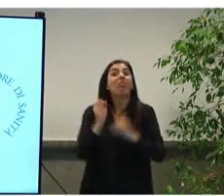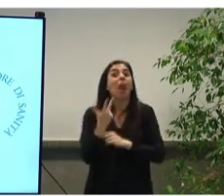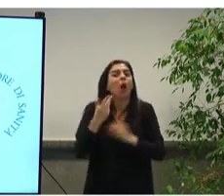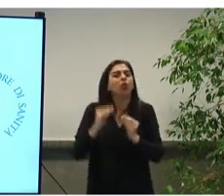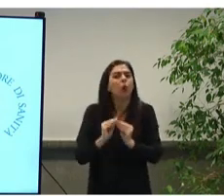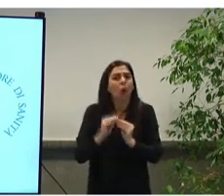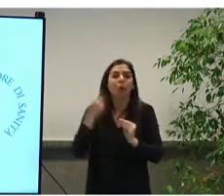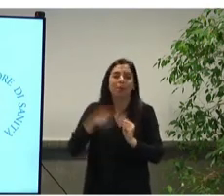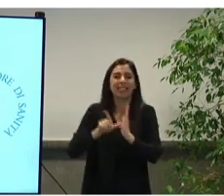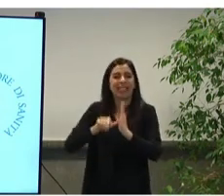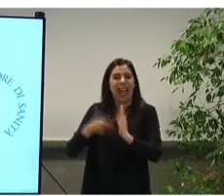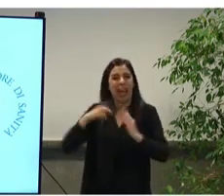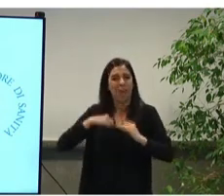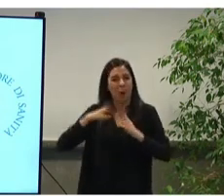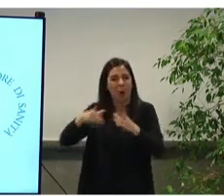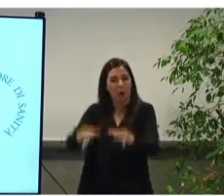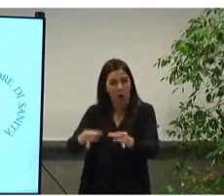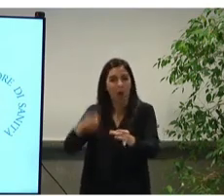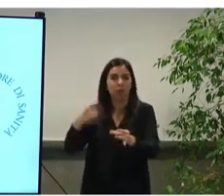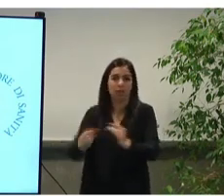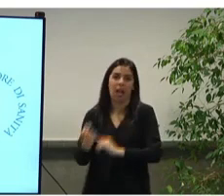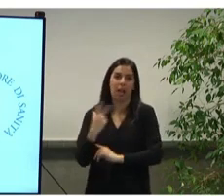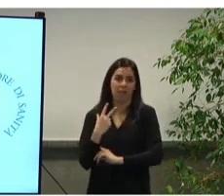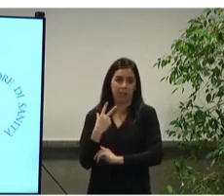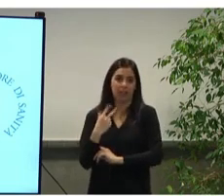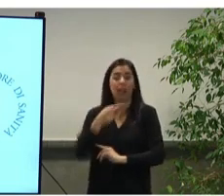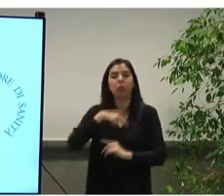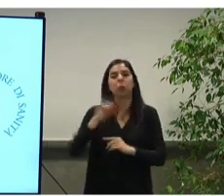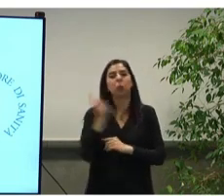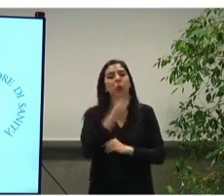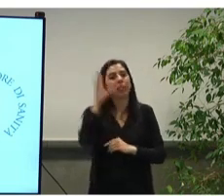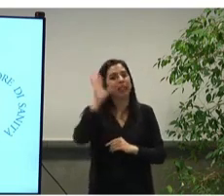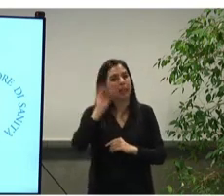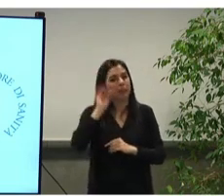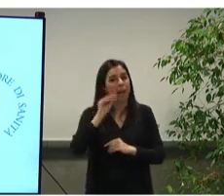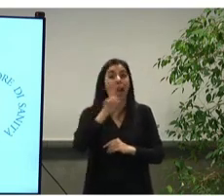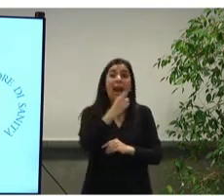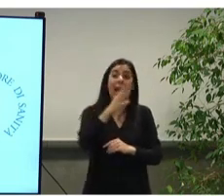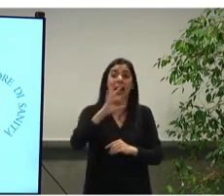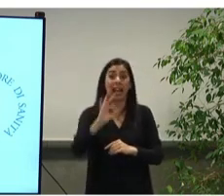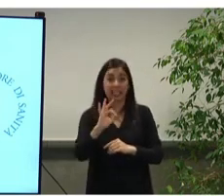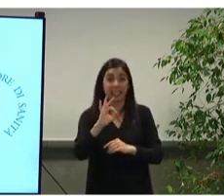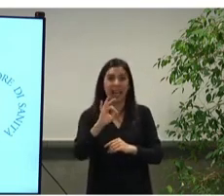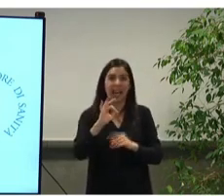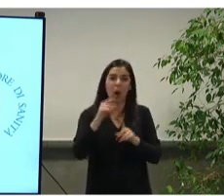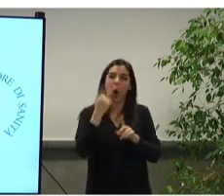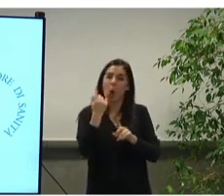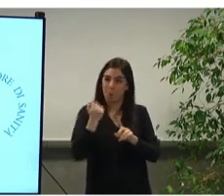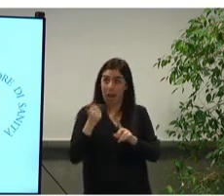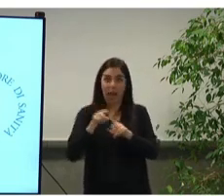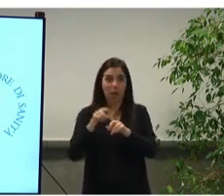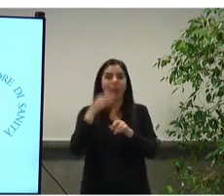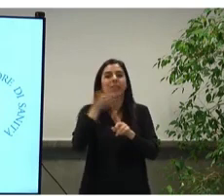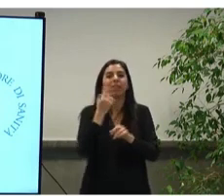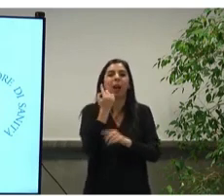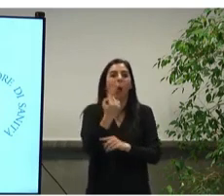di generazione. Abbiamo credo anche tutti imparato che se R0 è sotto soglia, che vuol dire minore di 1, cioè ogni persona ne